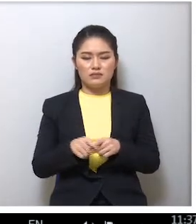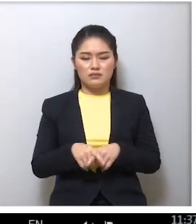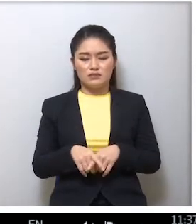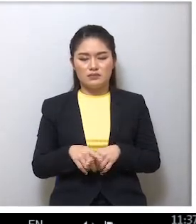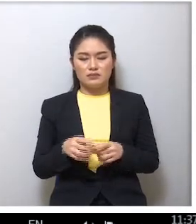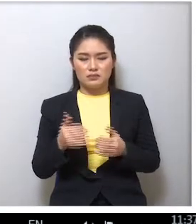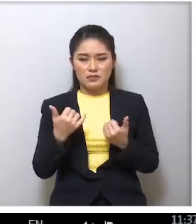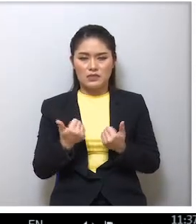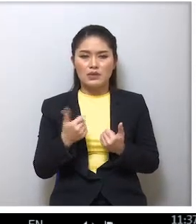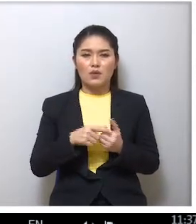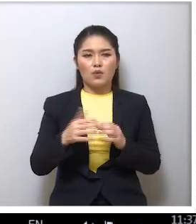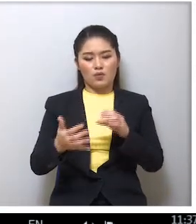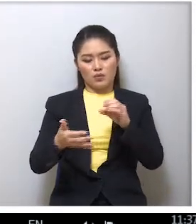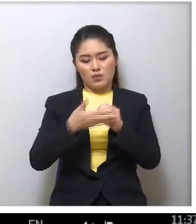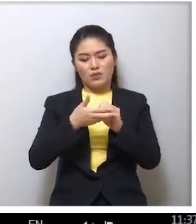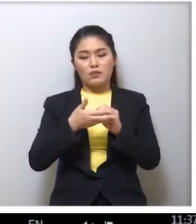ติ๊ก